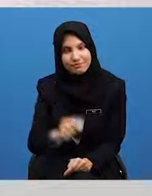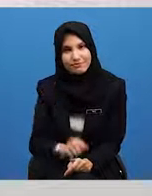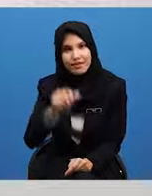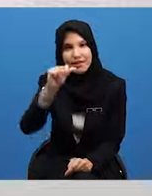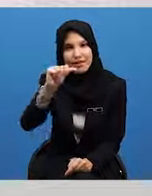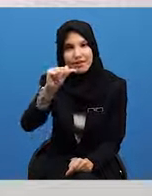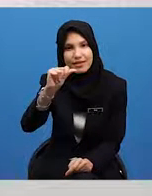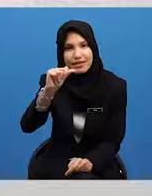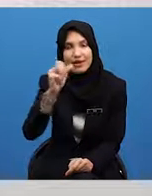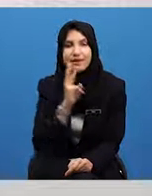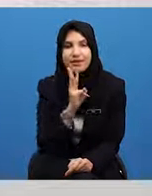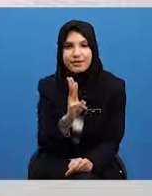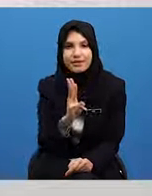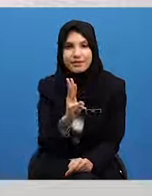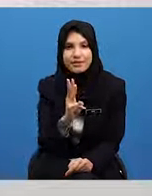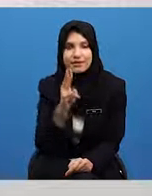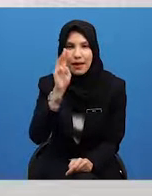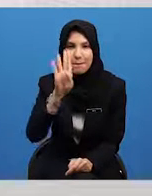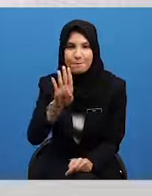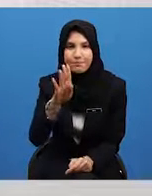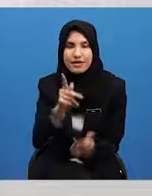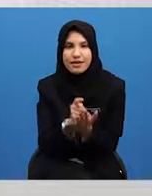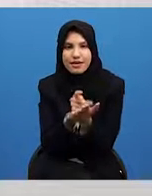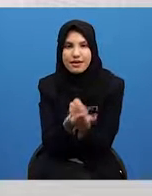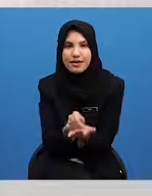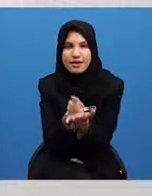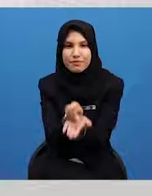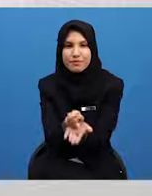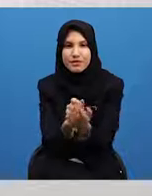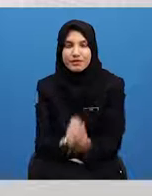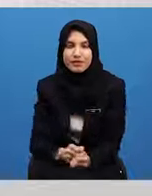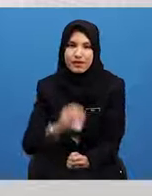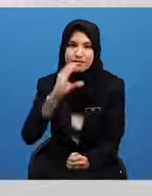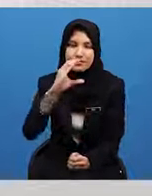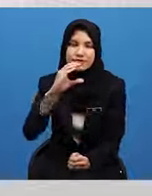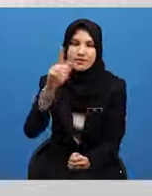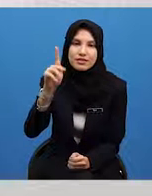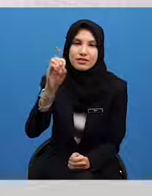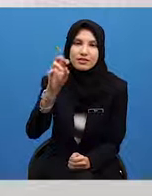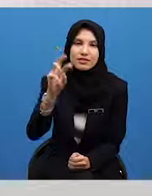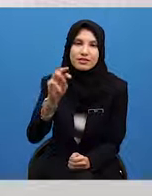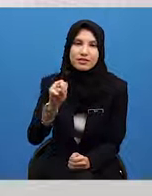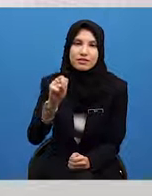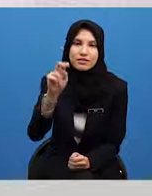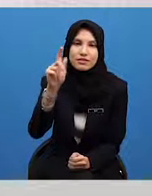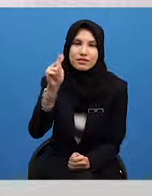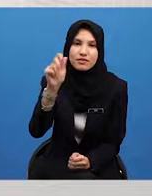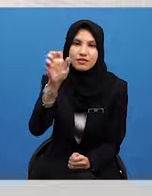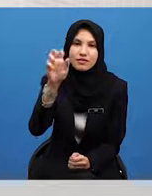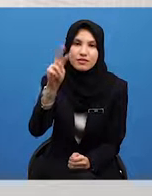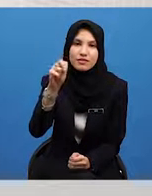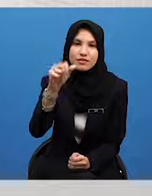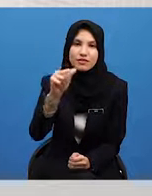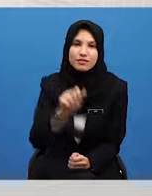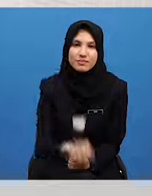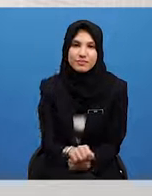A. Air. B. Kapal. C. Kontena.